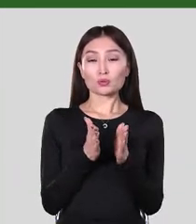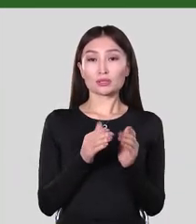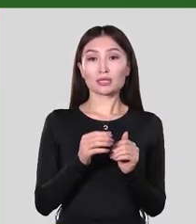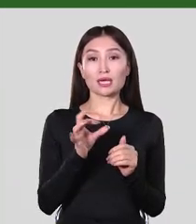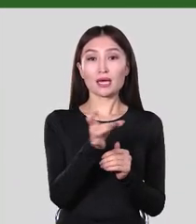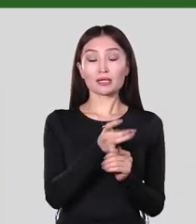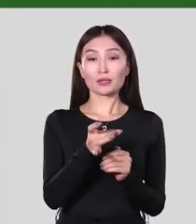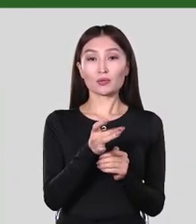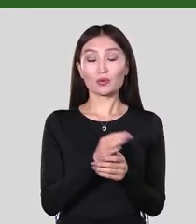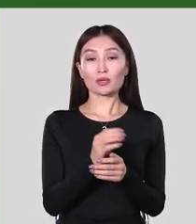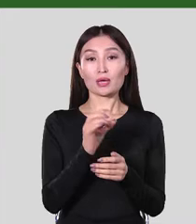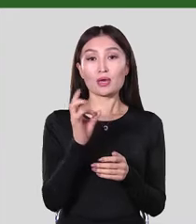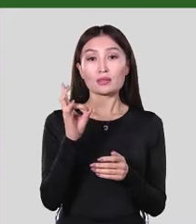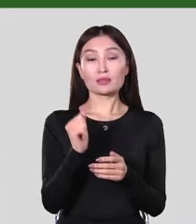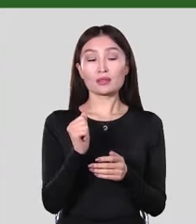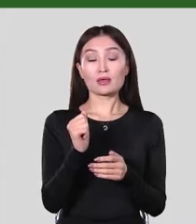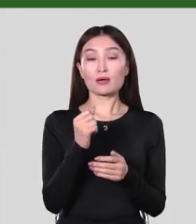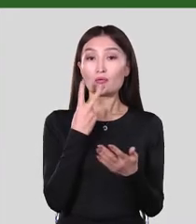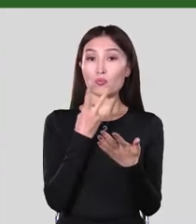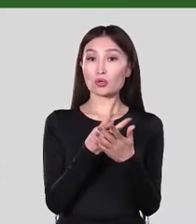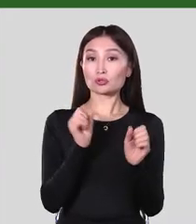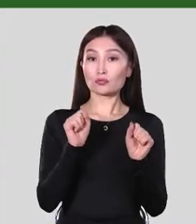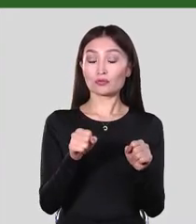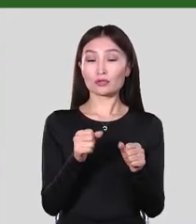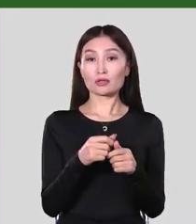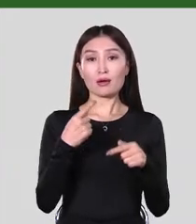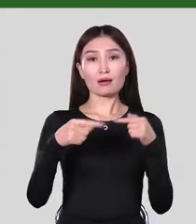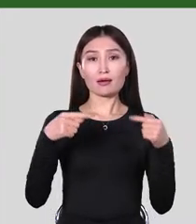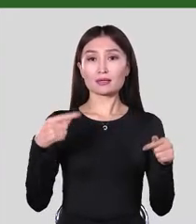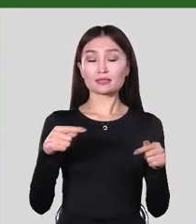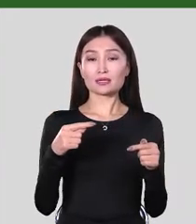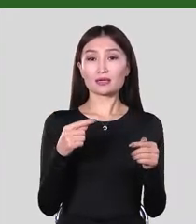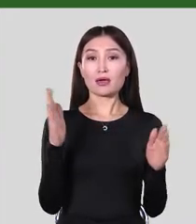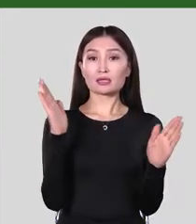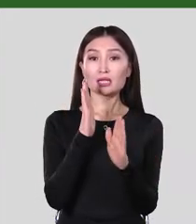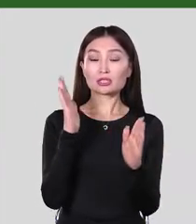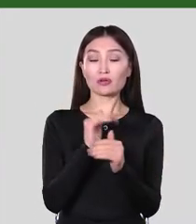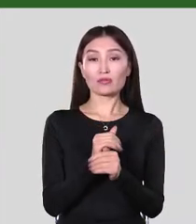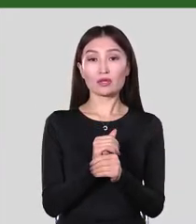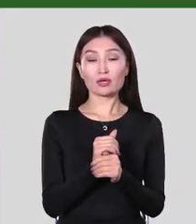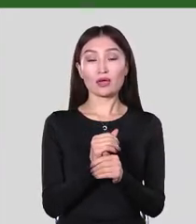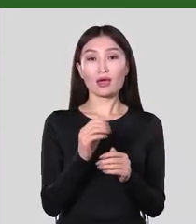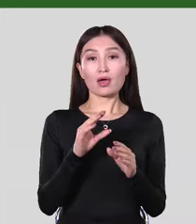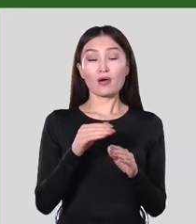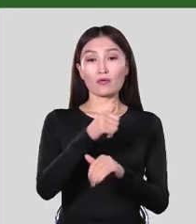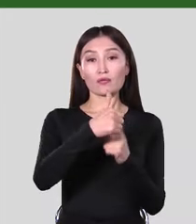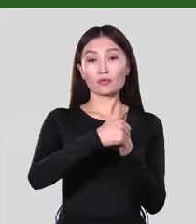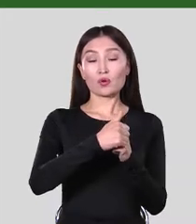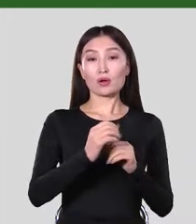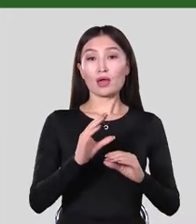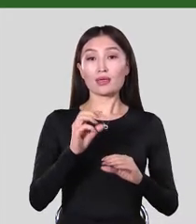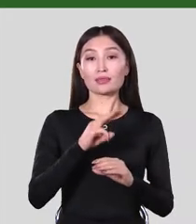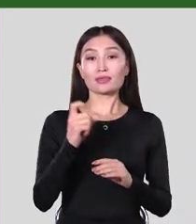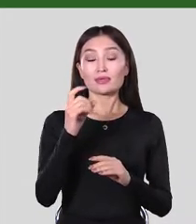при движении запада на восток можно увидеть в нем совершенно разные ландшафты. Вдоль Тихого океана